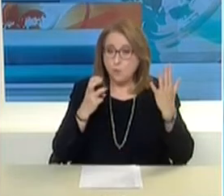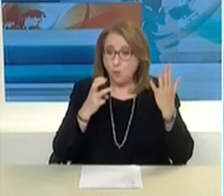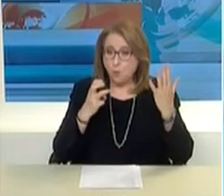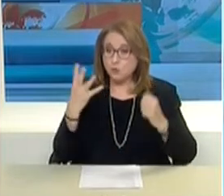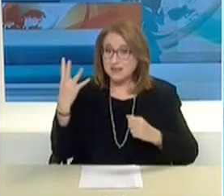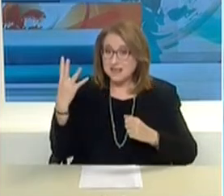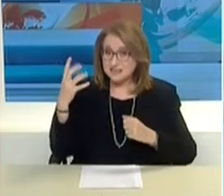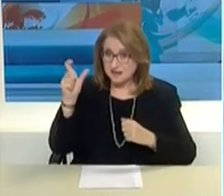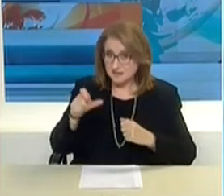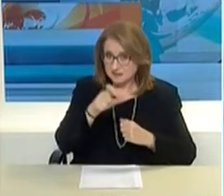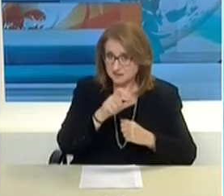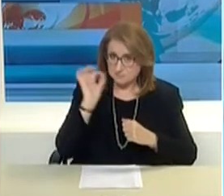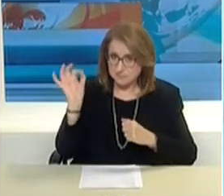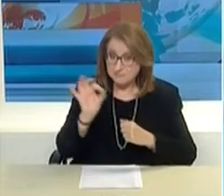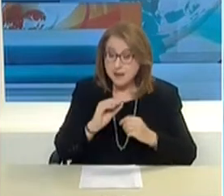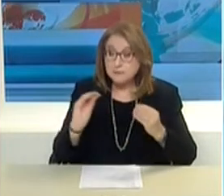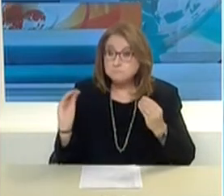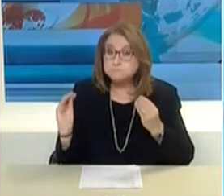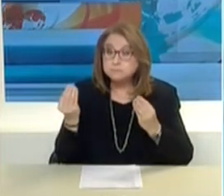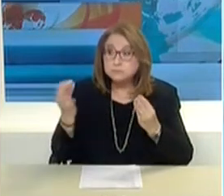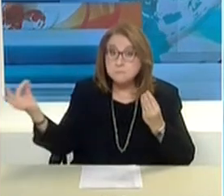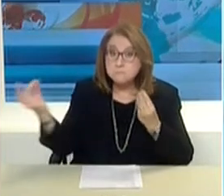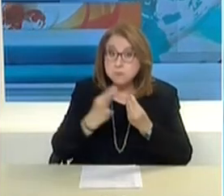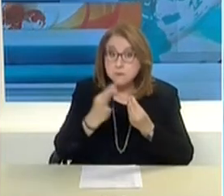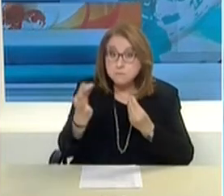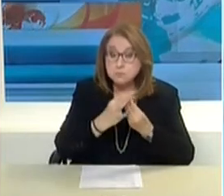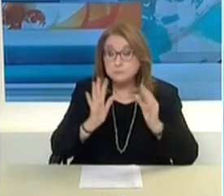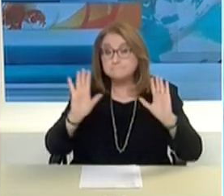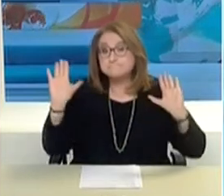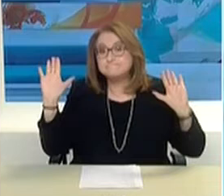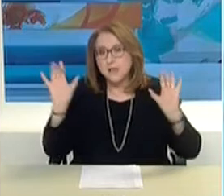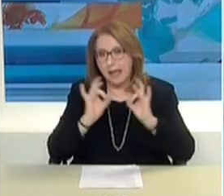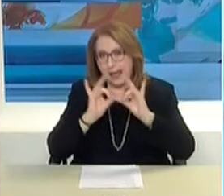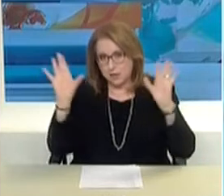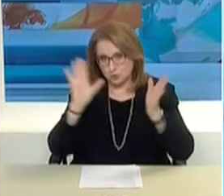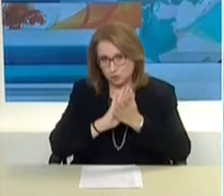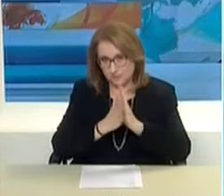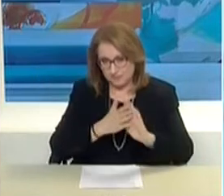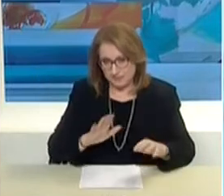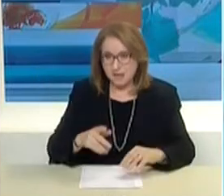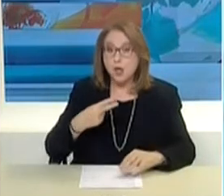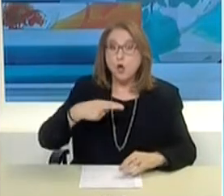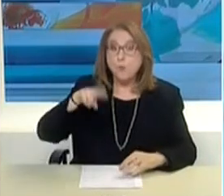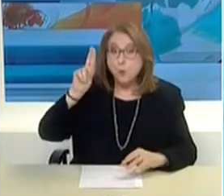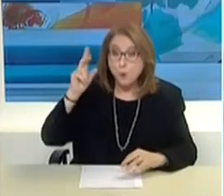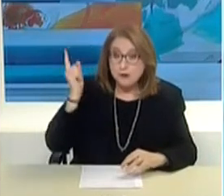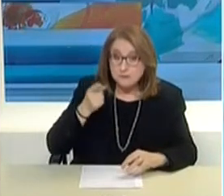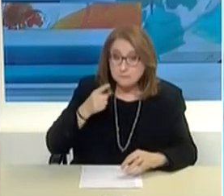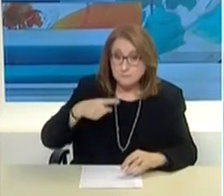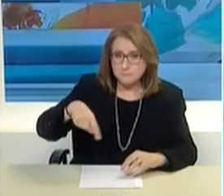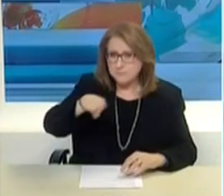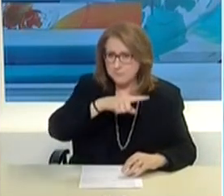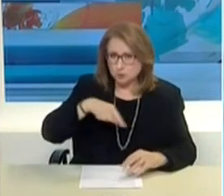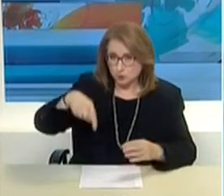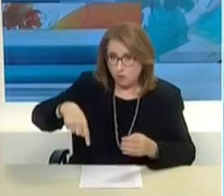84 από τα κρούσματα έχουν απροσδιόριστη πηγή μετάδοσης. Τα περισσότερα επιβεβαιωμένα κρούσματα εξακολουθούν